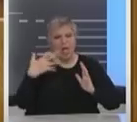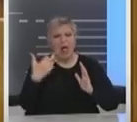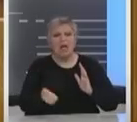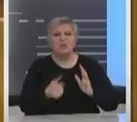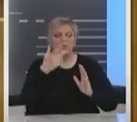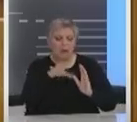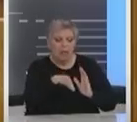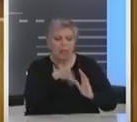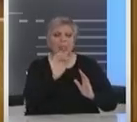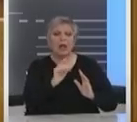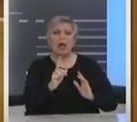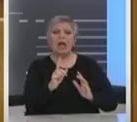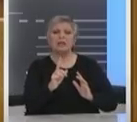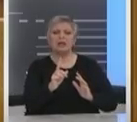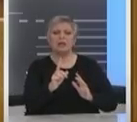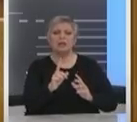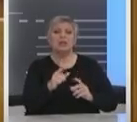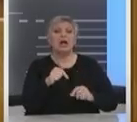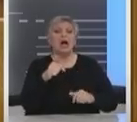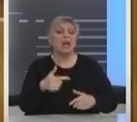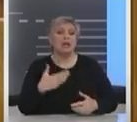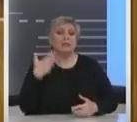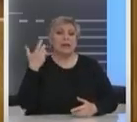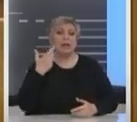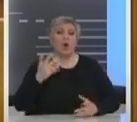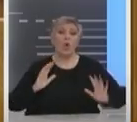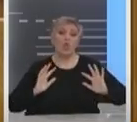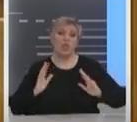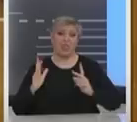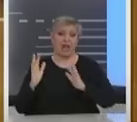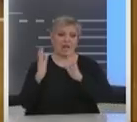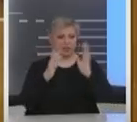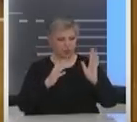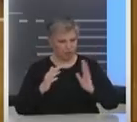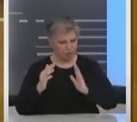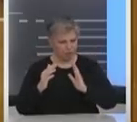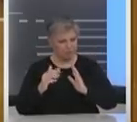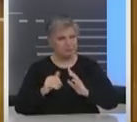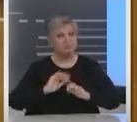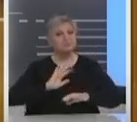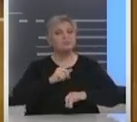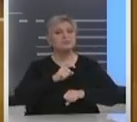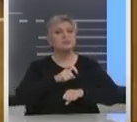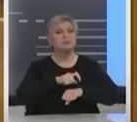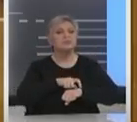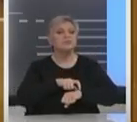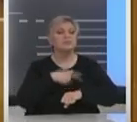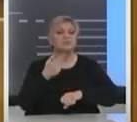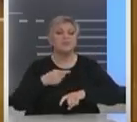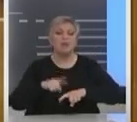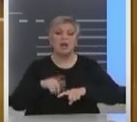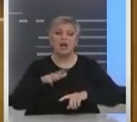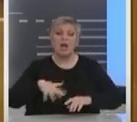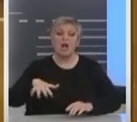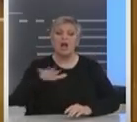δάσος. Ποιο είναι το δάσος? Για πρώτη φορά από όταν η χώρα μας βρέθηκε στο επίκεντρο της κρίσης